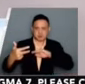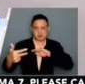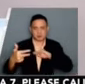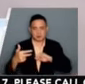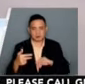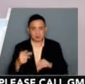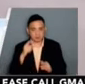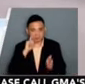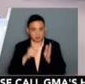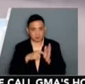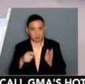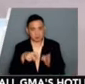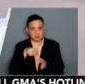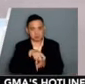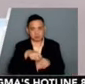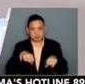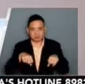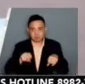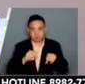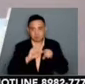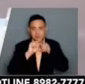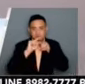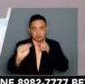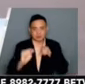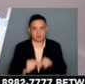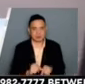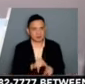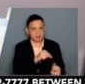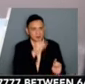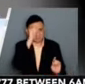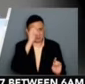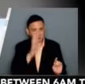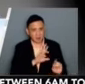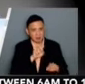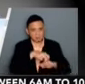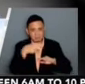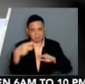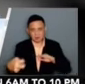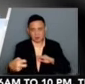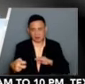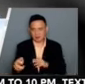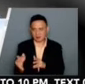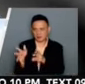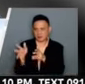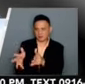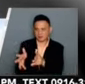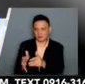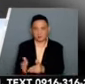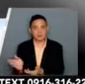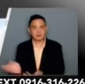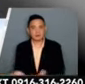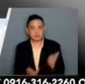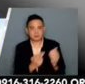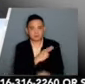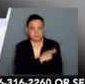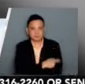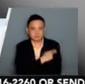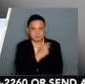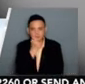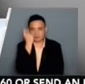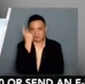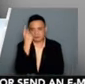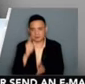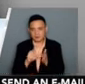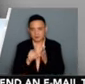garong saka humarurot naiwan ng tumilapon na biktima na isang matador naisugod siya sa ospital pero binawian ng buhay dahil sa